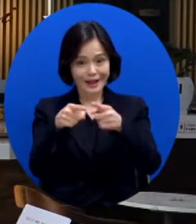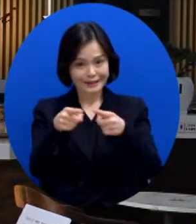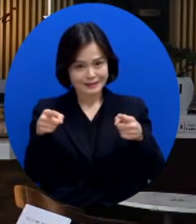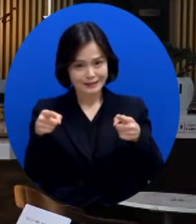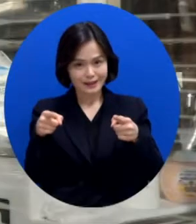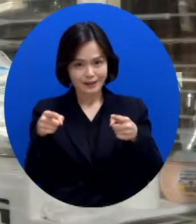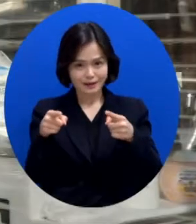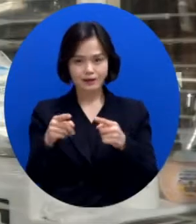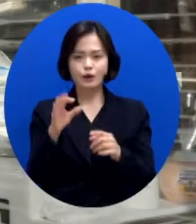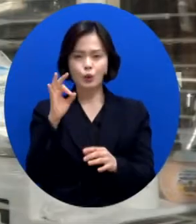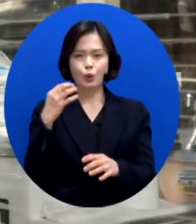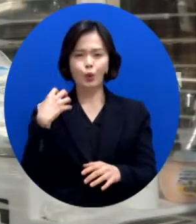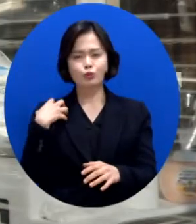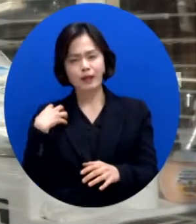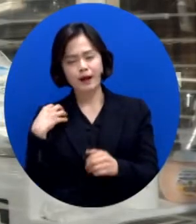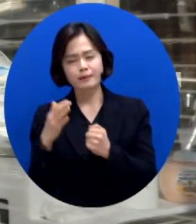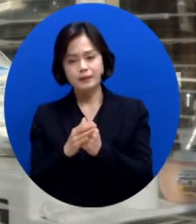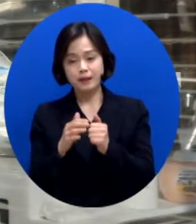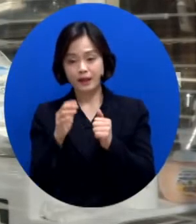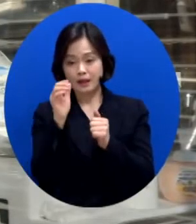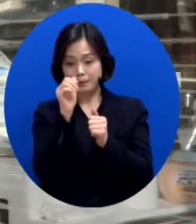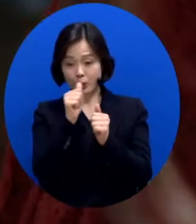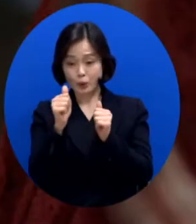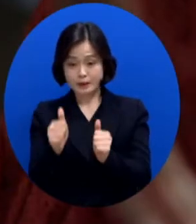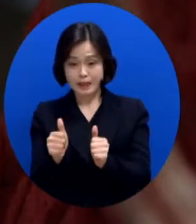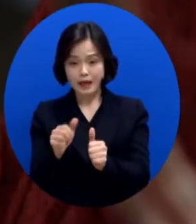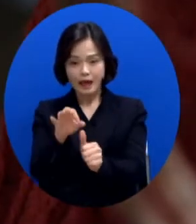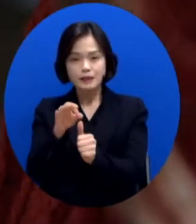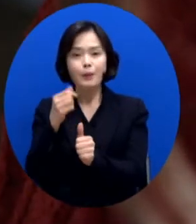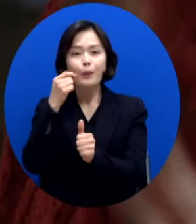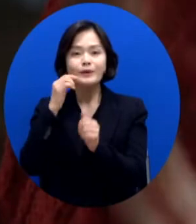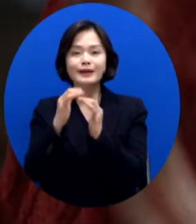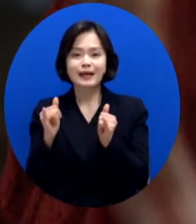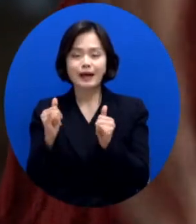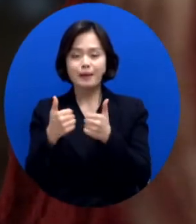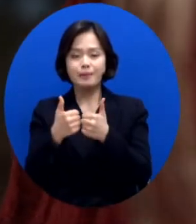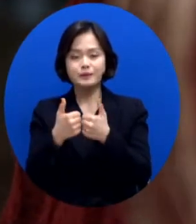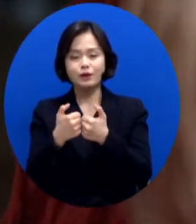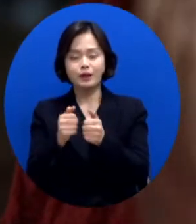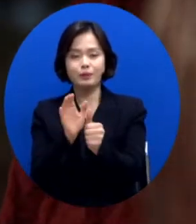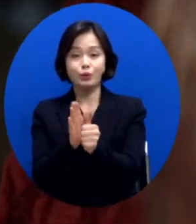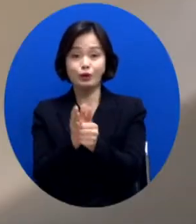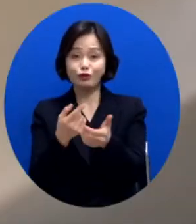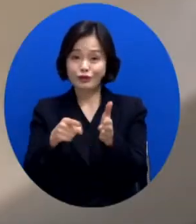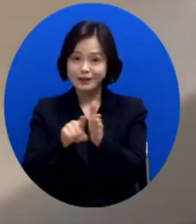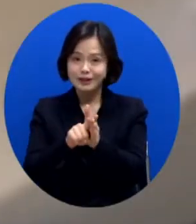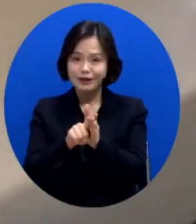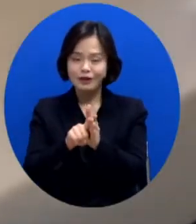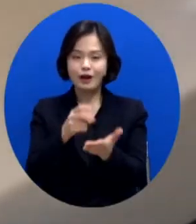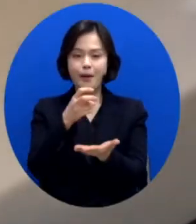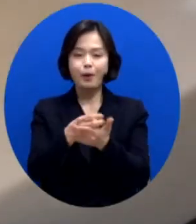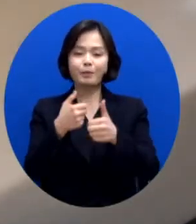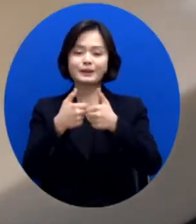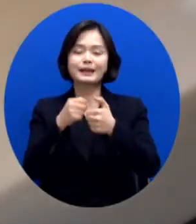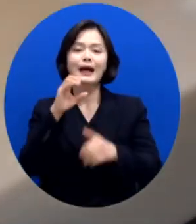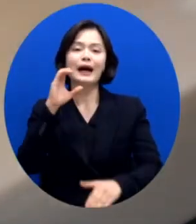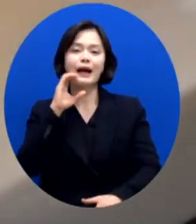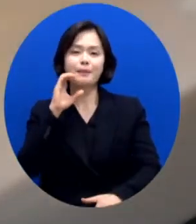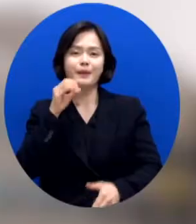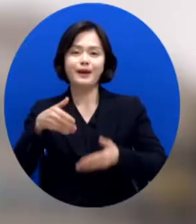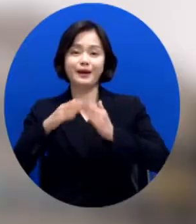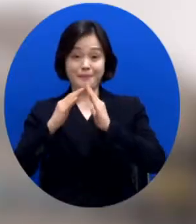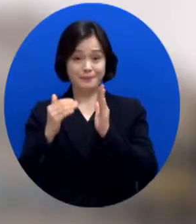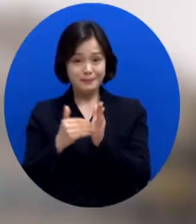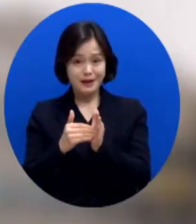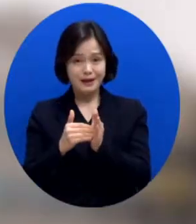변호사 사무실들이 입주한 빌딩 1층 130평을 커피향이 흐르던 편안한 카페로 탈바꿈시켰습니다.